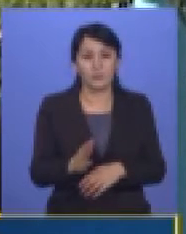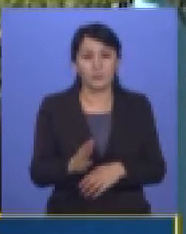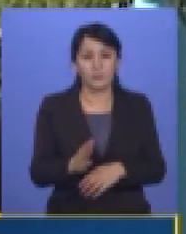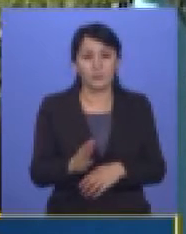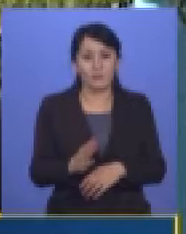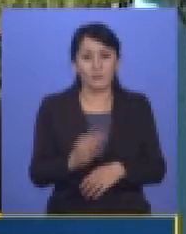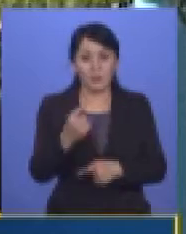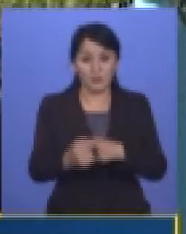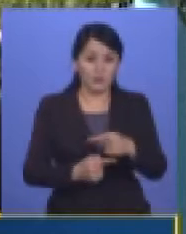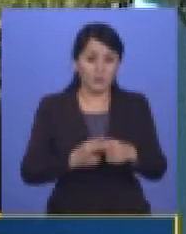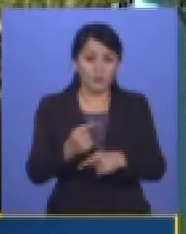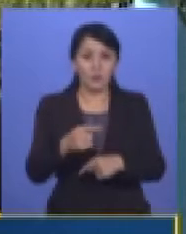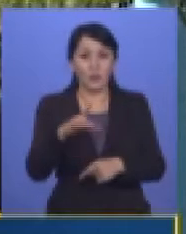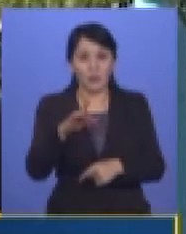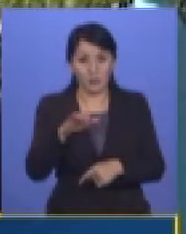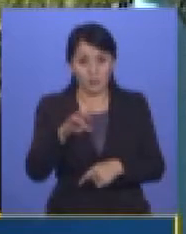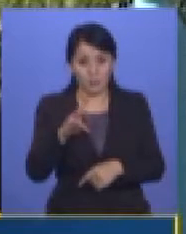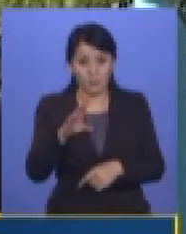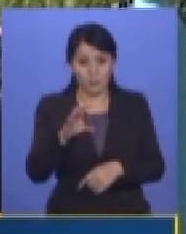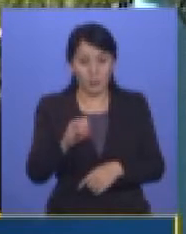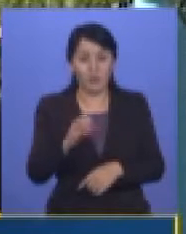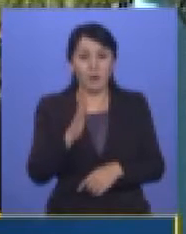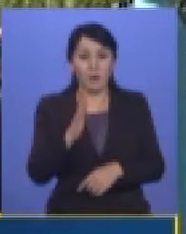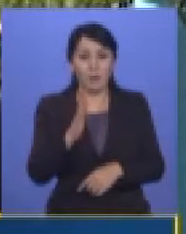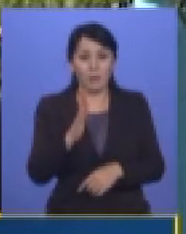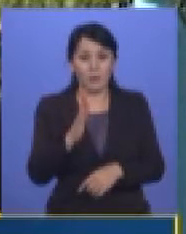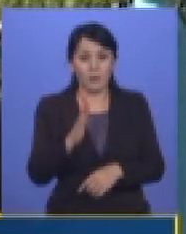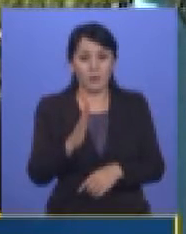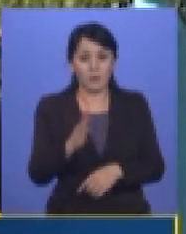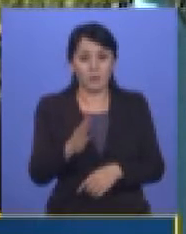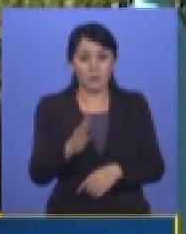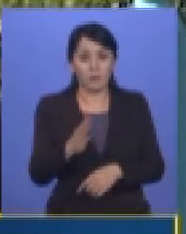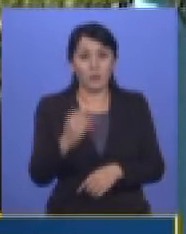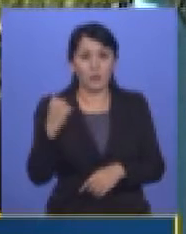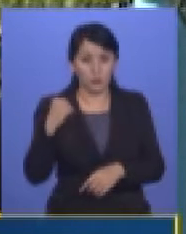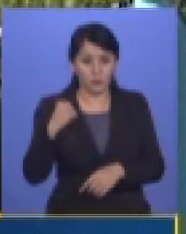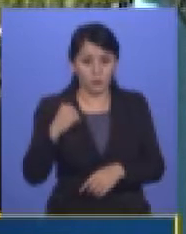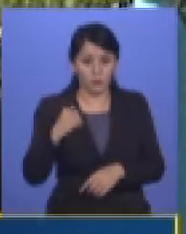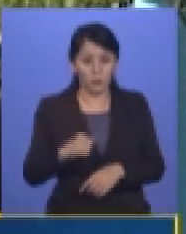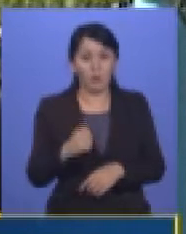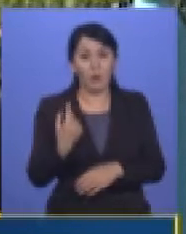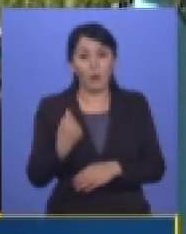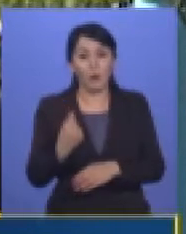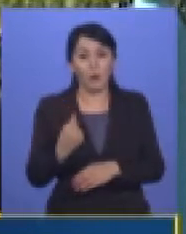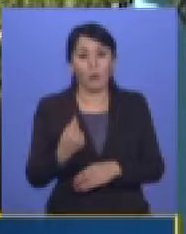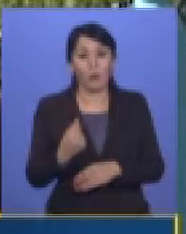Ендігі қалған жұмыс бізде отопление. О, материалдары тапсырыс беріліп, алынып қойған.